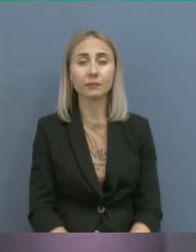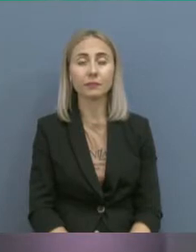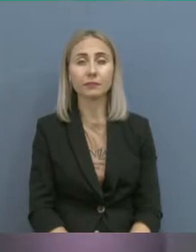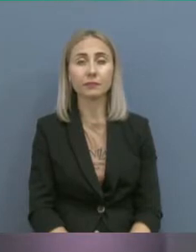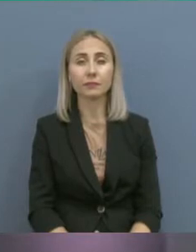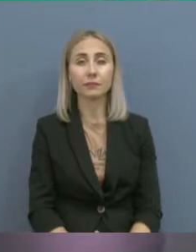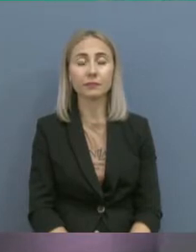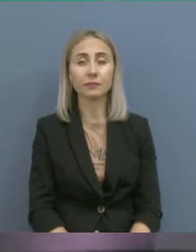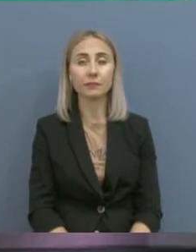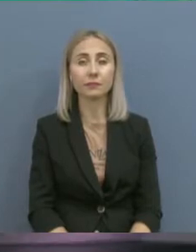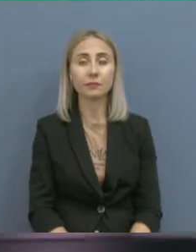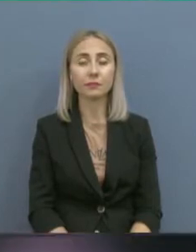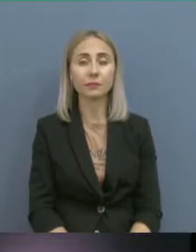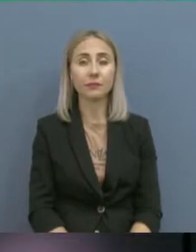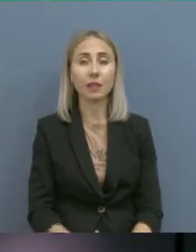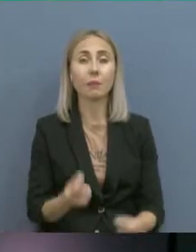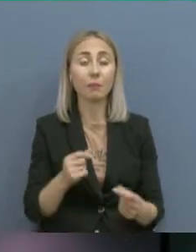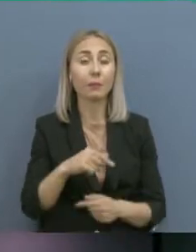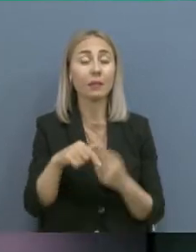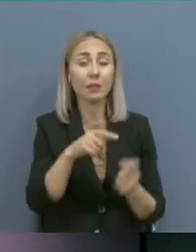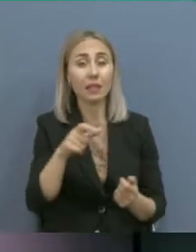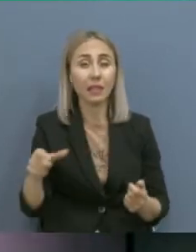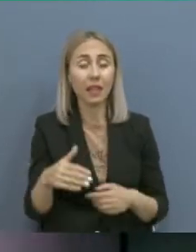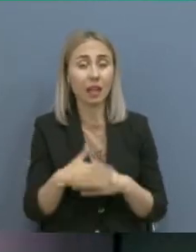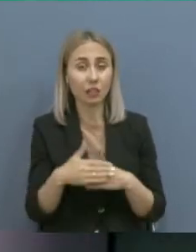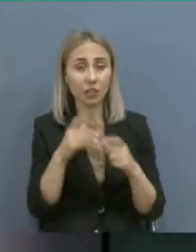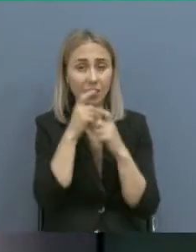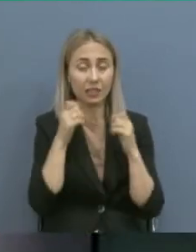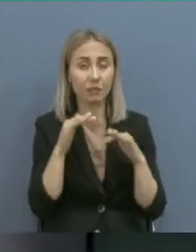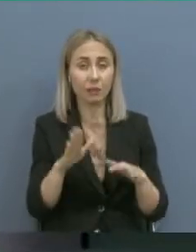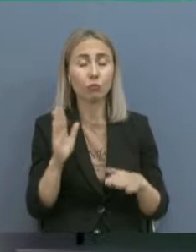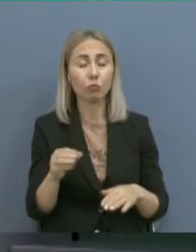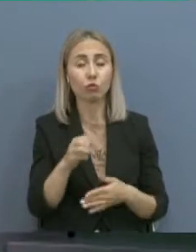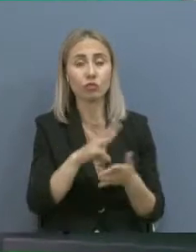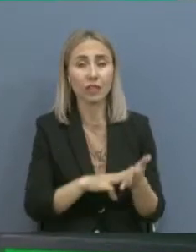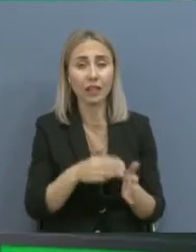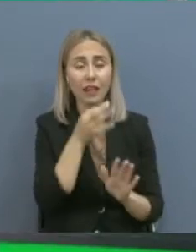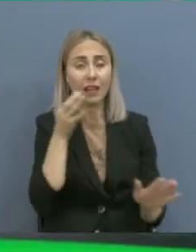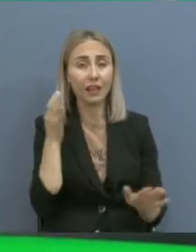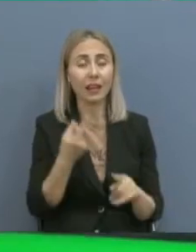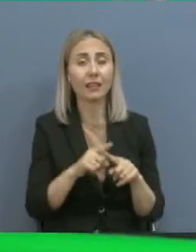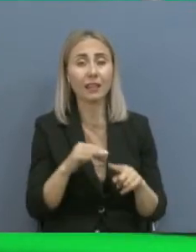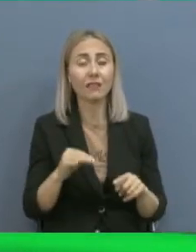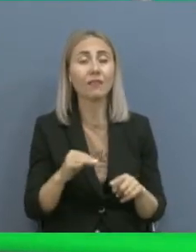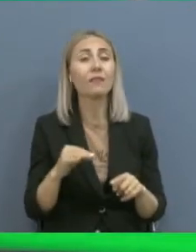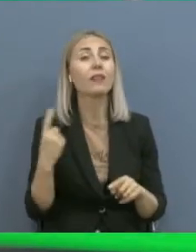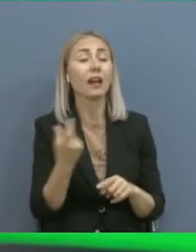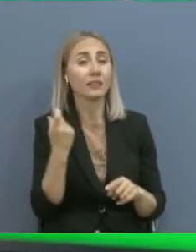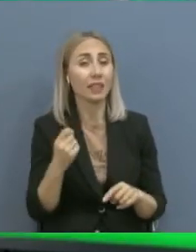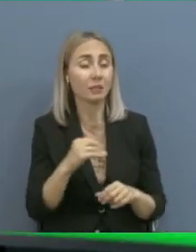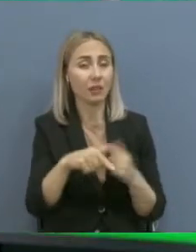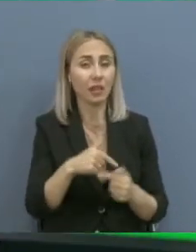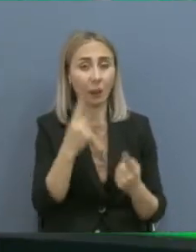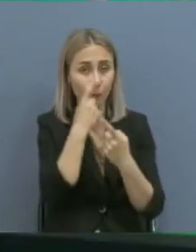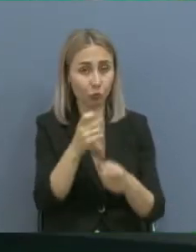Карантин талаптарын бұзған кәсіпкерлерге енді айыппұл салынады. Бұған дейін санитарлық тәртіпті сақтамаған кәсіп иелеріне тек ескерту жасалып келген болатын.